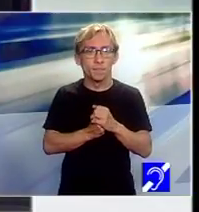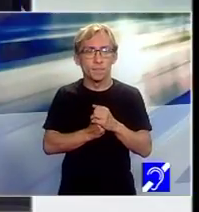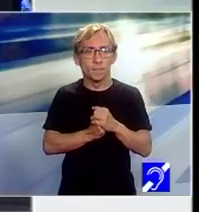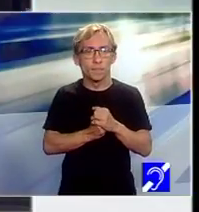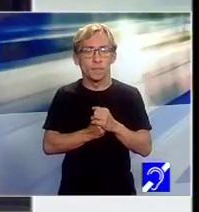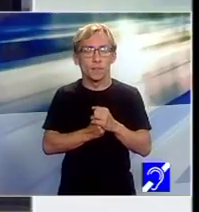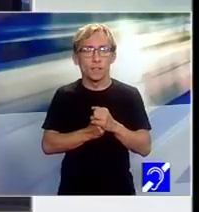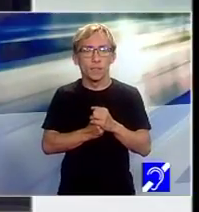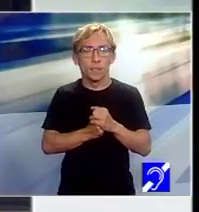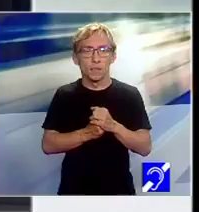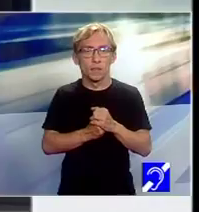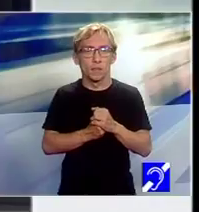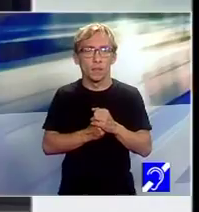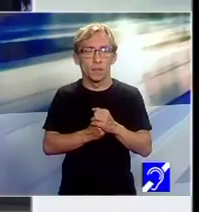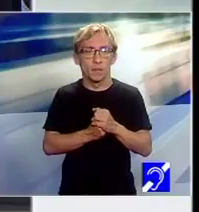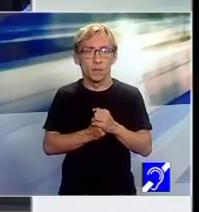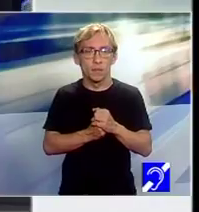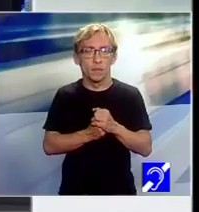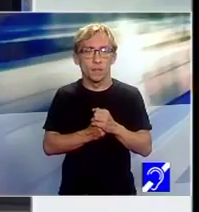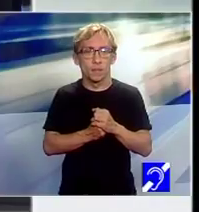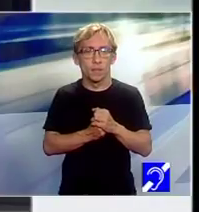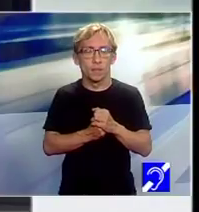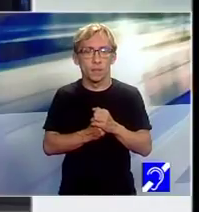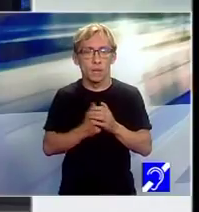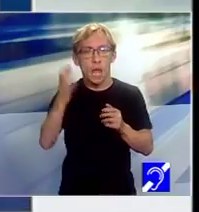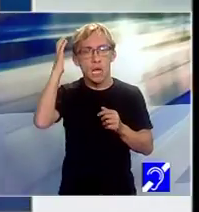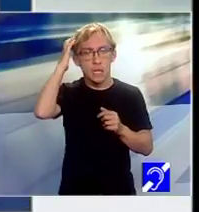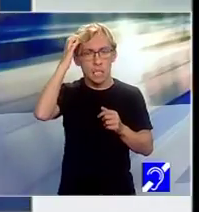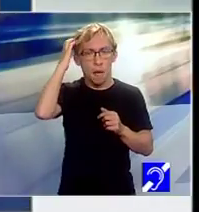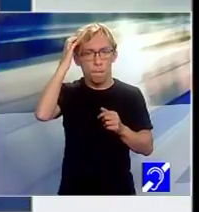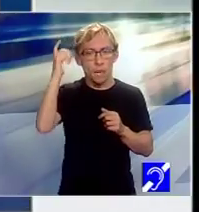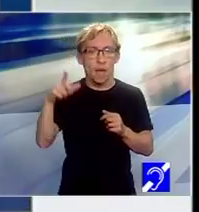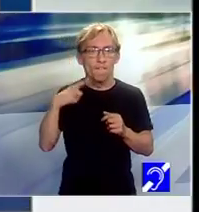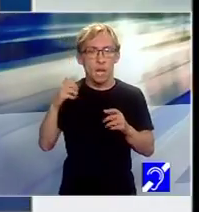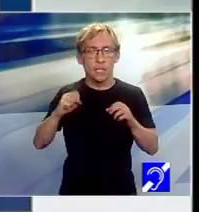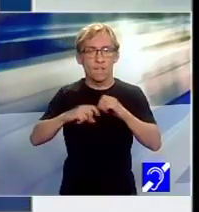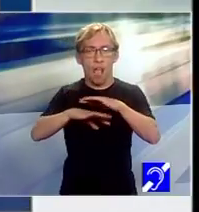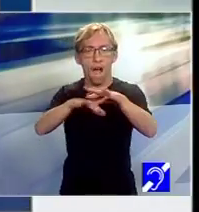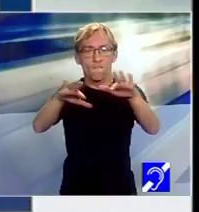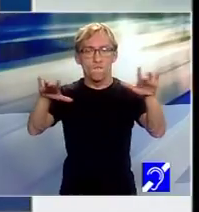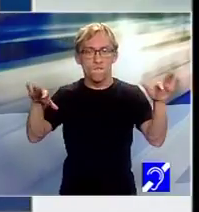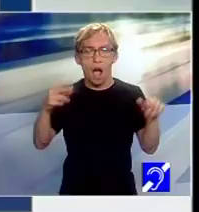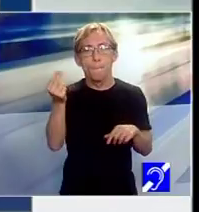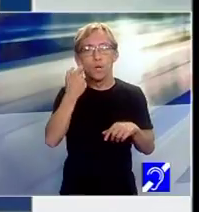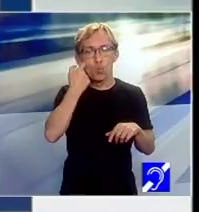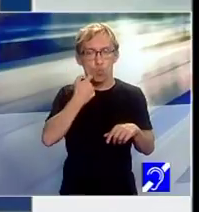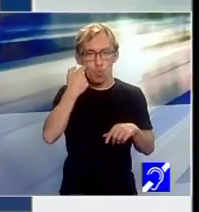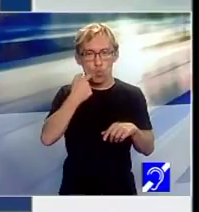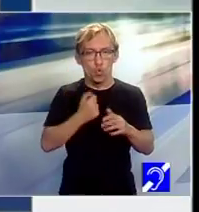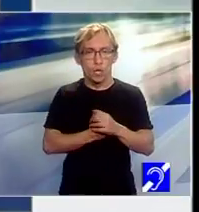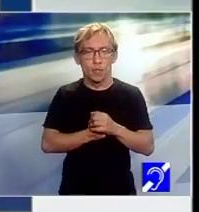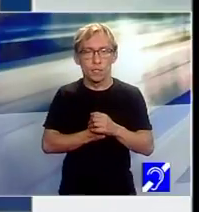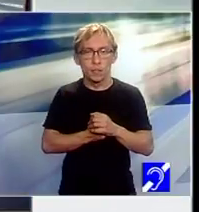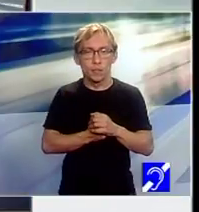și la fonduri. Bați șaua să priceapă calul. Bun, sâmbătă veți fi afară pentru clujeni și nu numai, da, pentru cei care vor să guste.